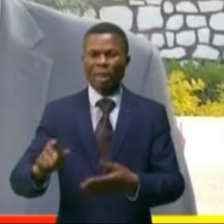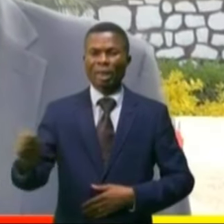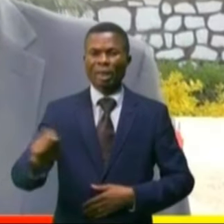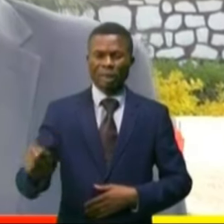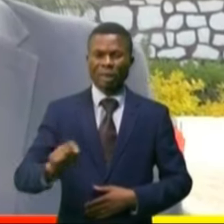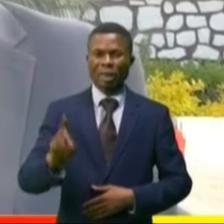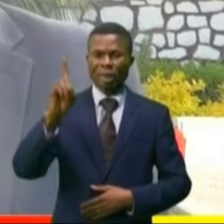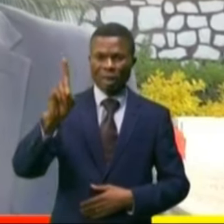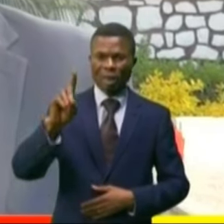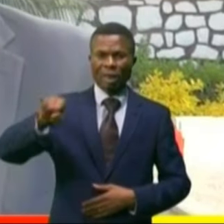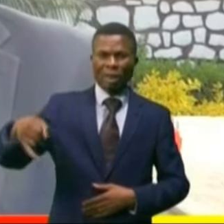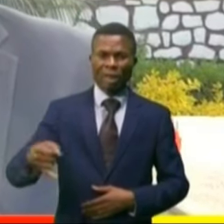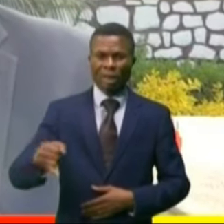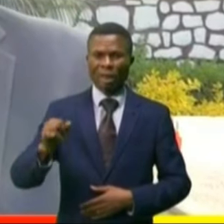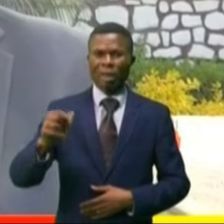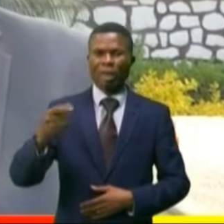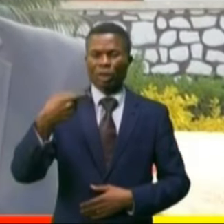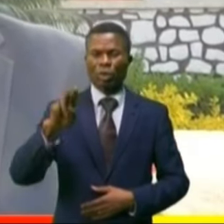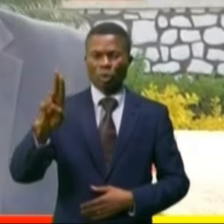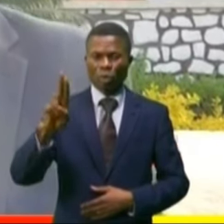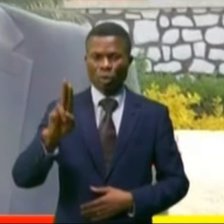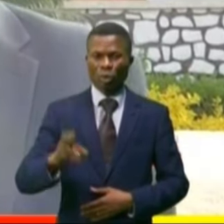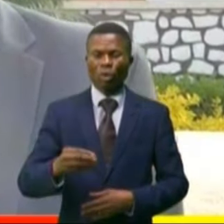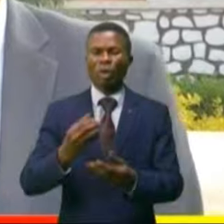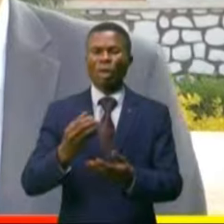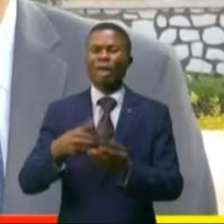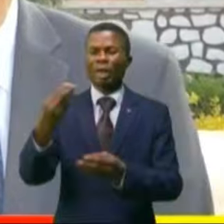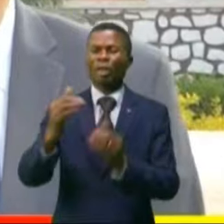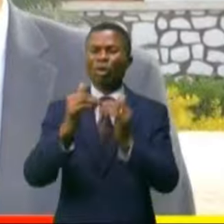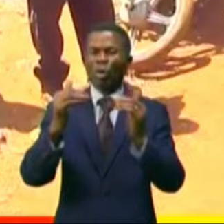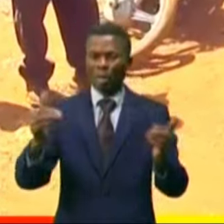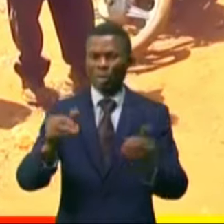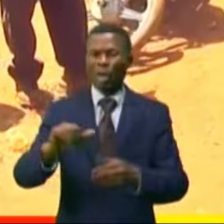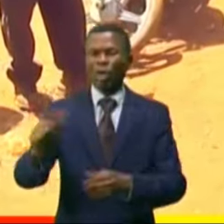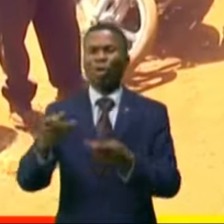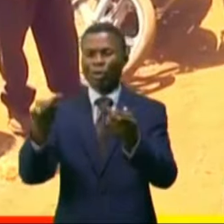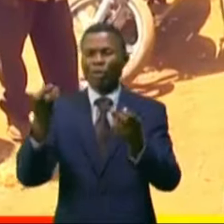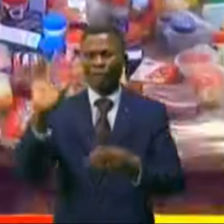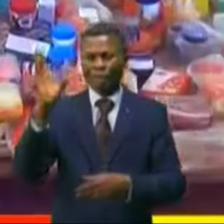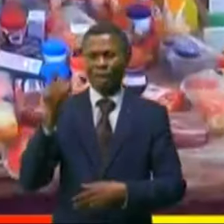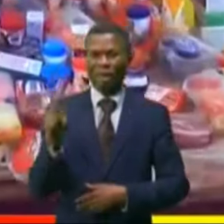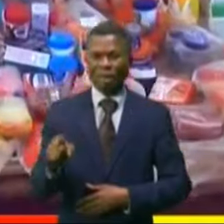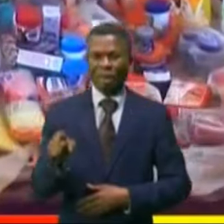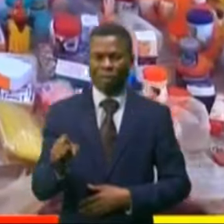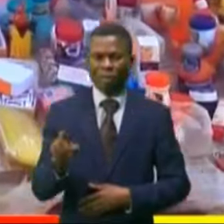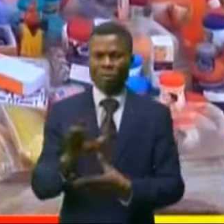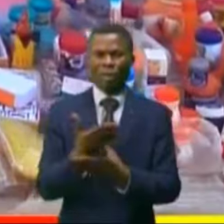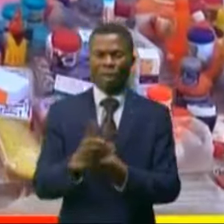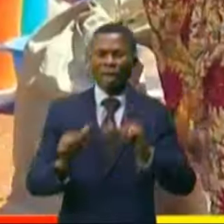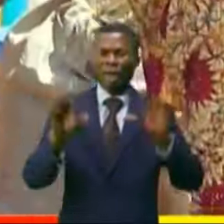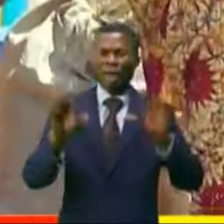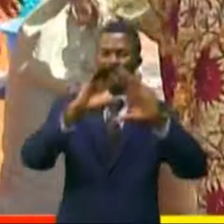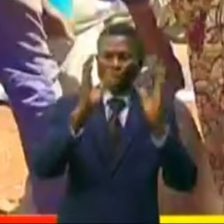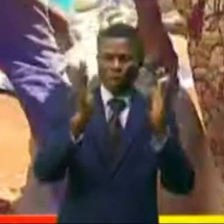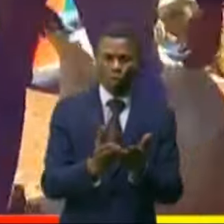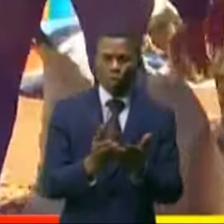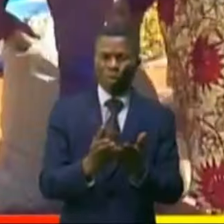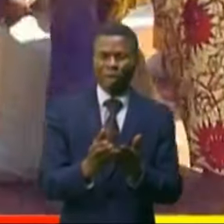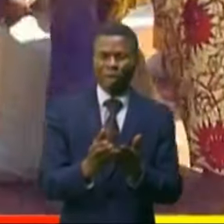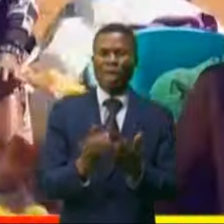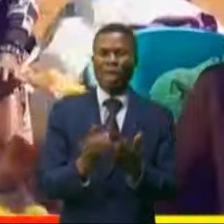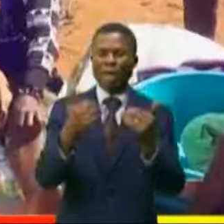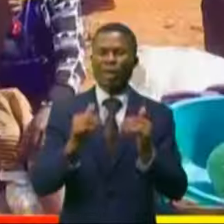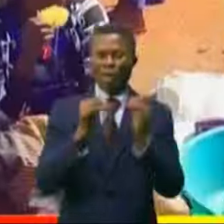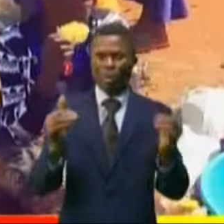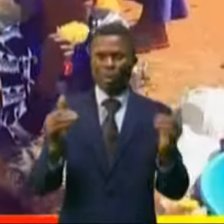Djougou et qui ont permis de ramener un certain calme dans certaines zones, entre certaines communautés. Et il y a même